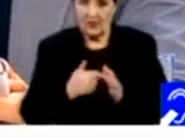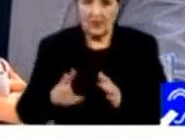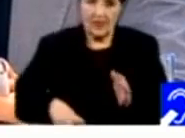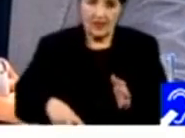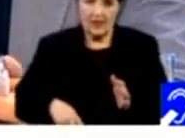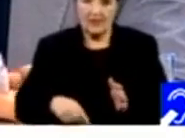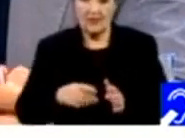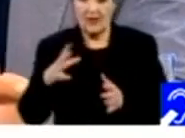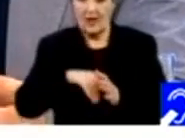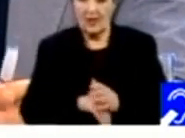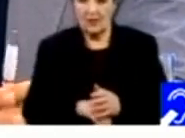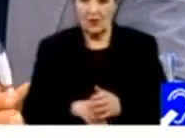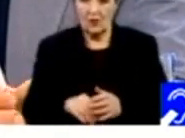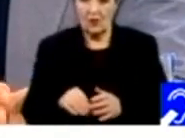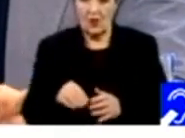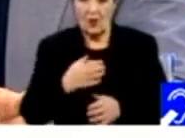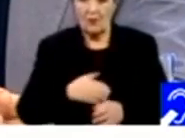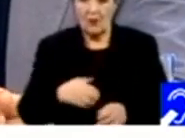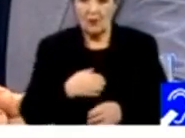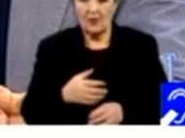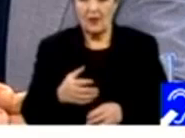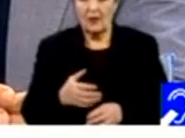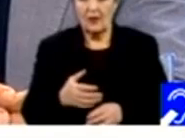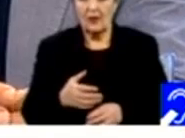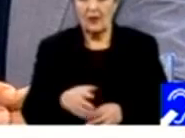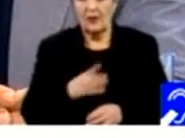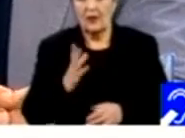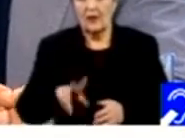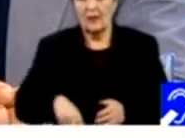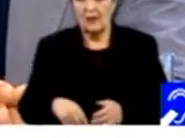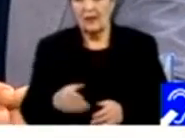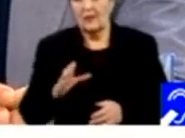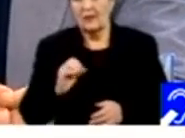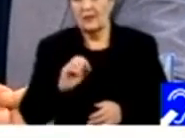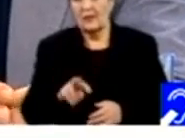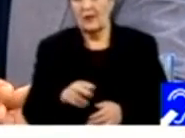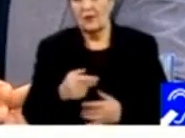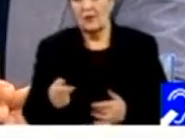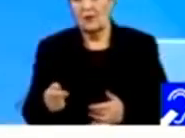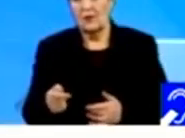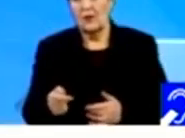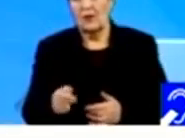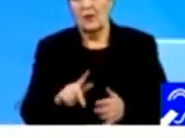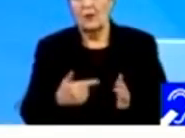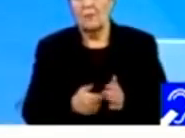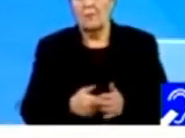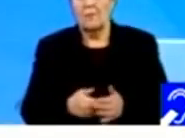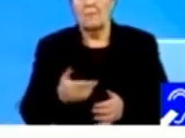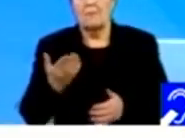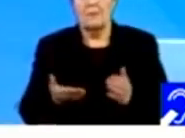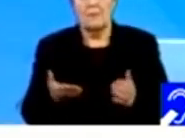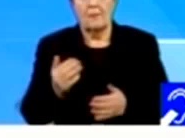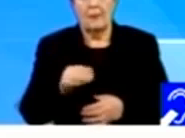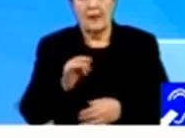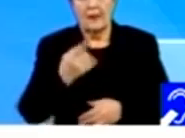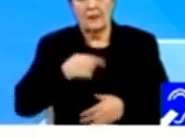din cadrul primăriei? Nu are nevoie mama mea să fie șefă la direcție sau la o întreprindere municipală. Dar revenind,